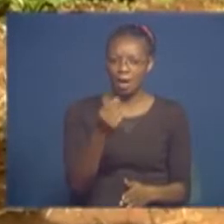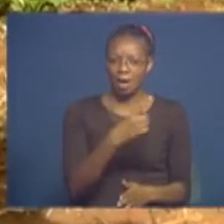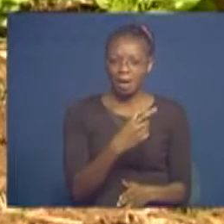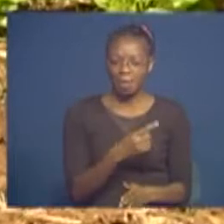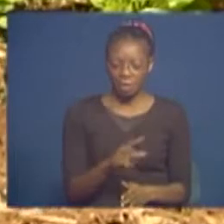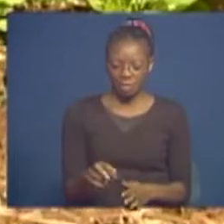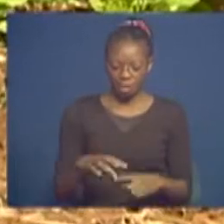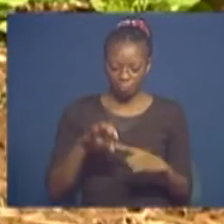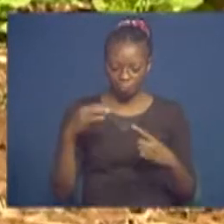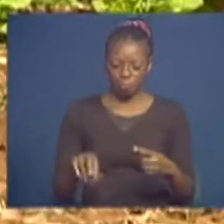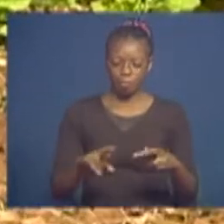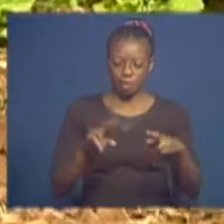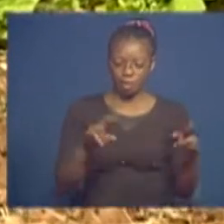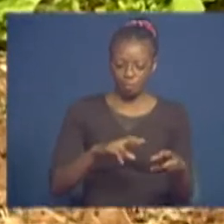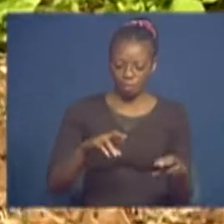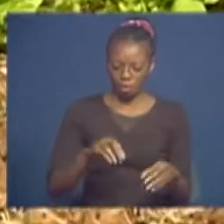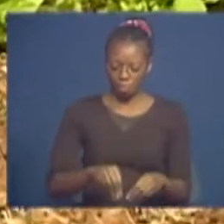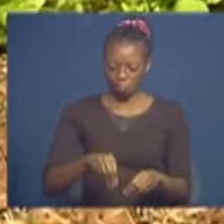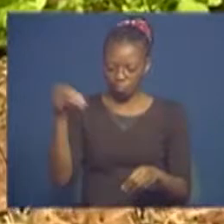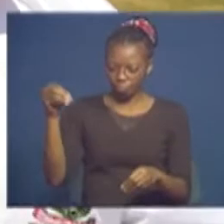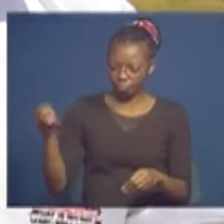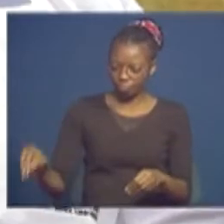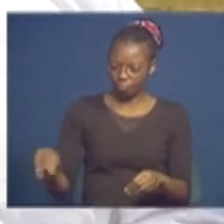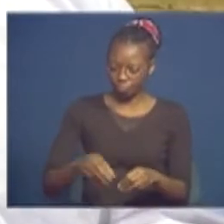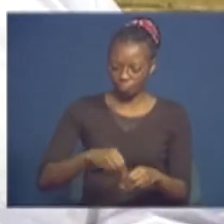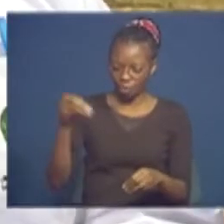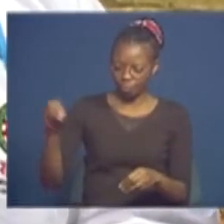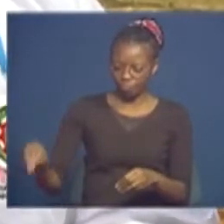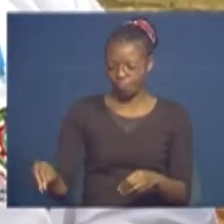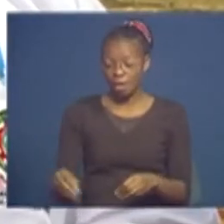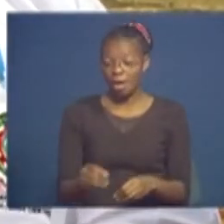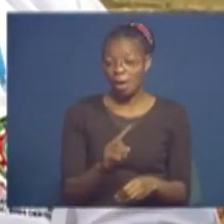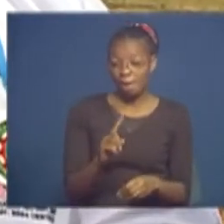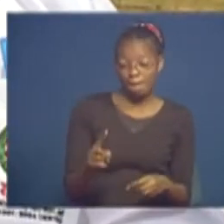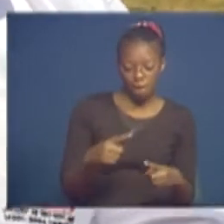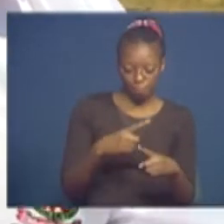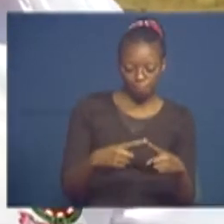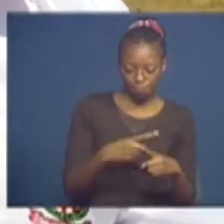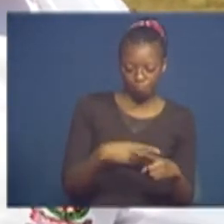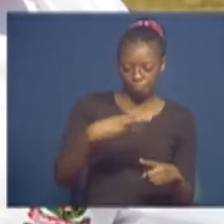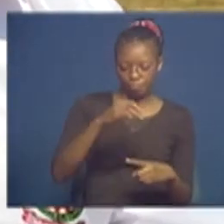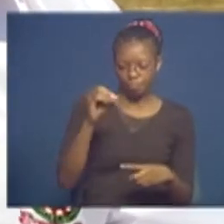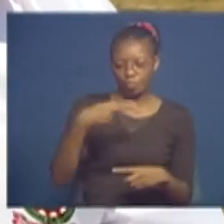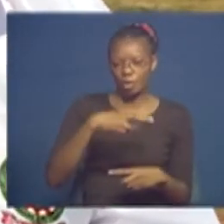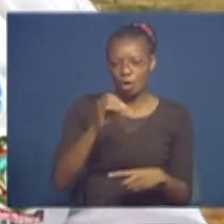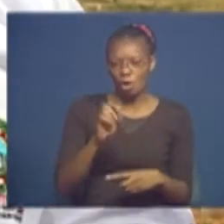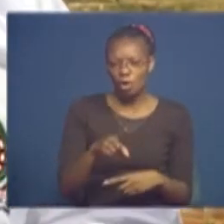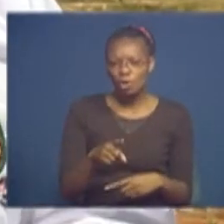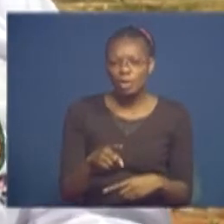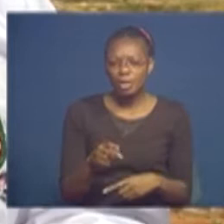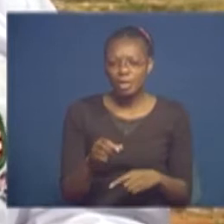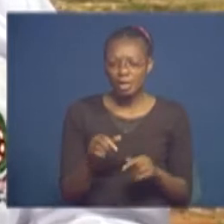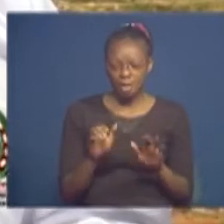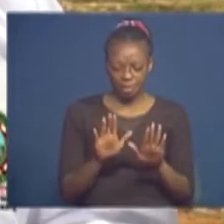cabbage, kales and whatever. Lakini hizi zingine kama onions, hoho, zinachukua muda